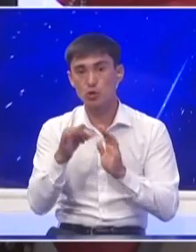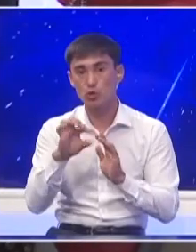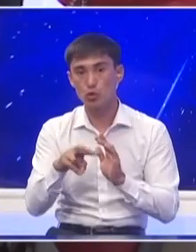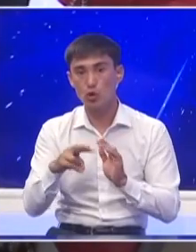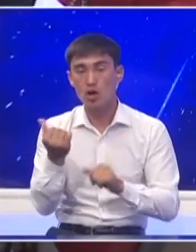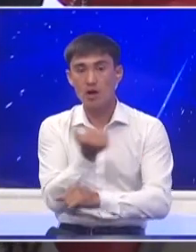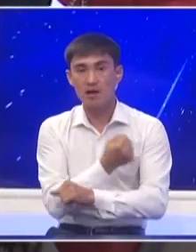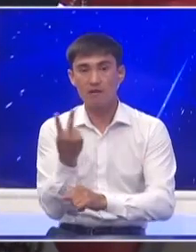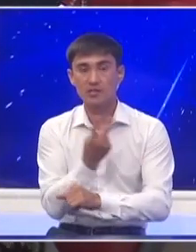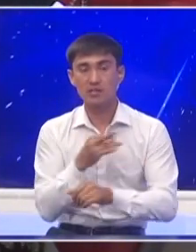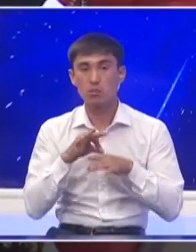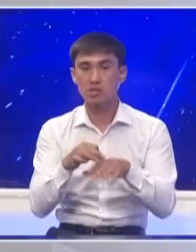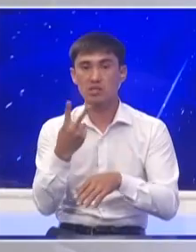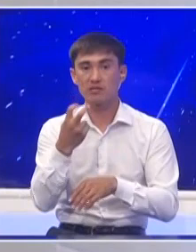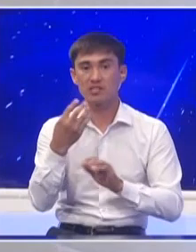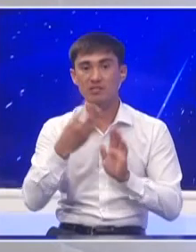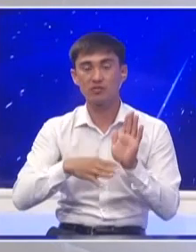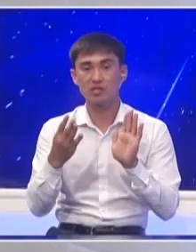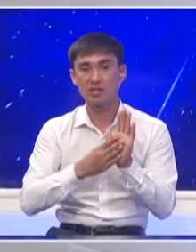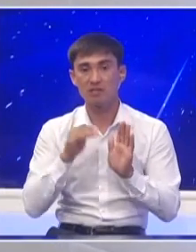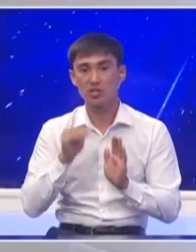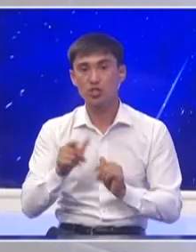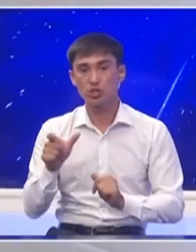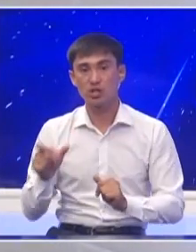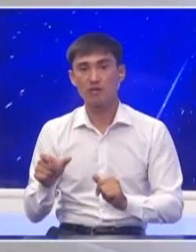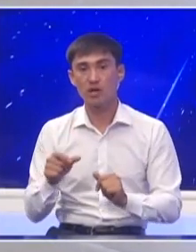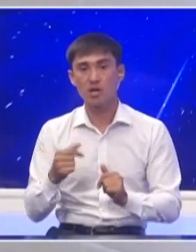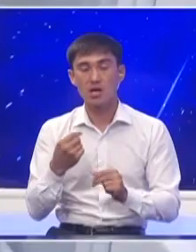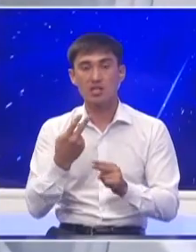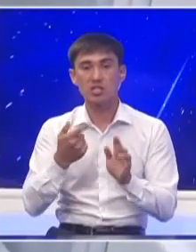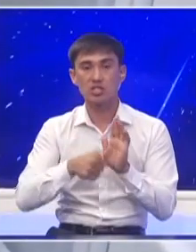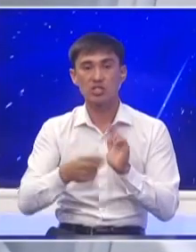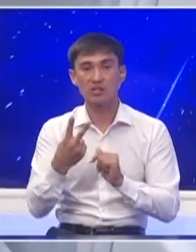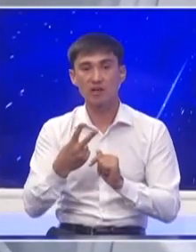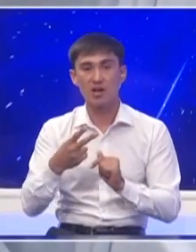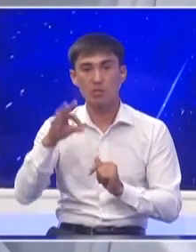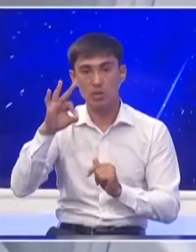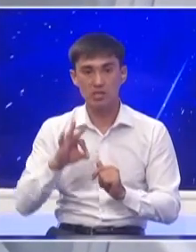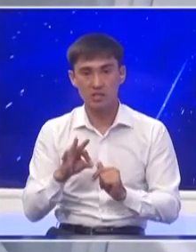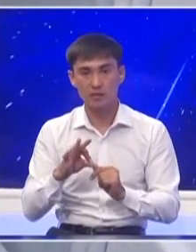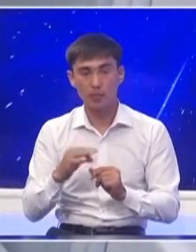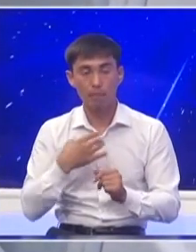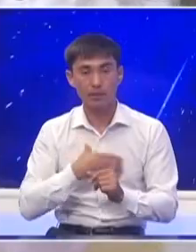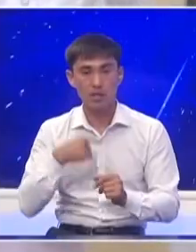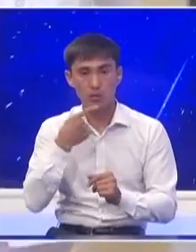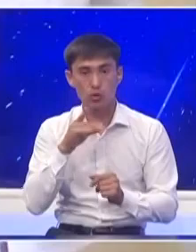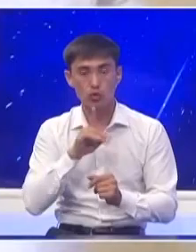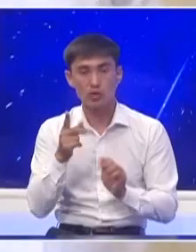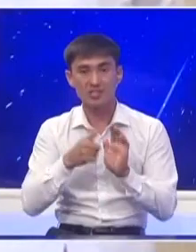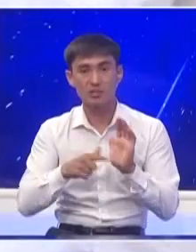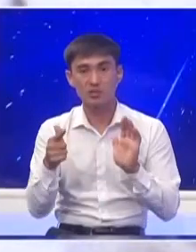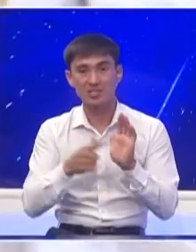июля курс ревакцинации прошли 299 тысяч человек, то есть 62,5%. Важно отметить,